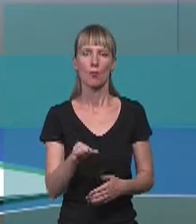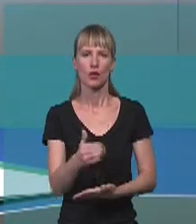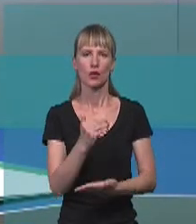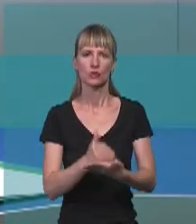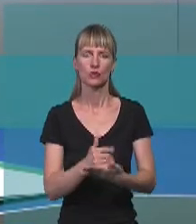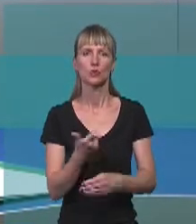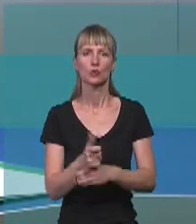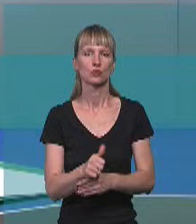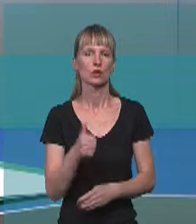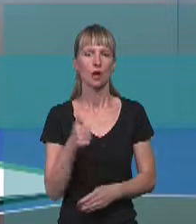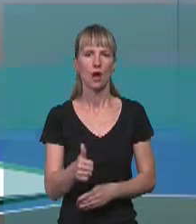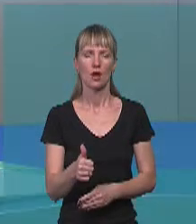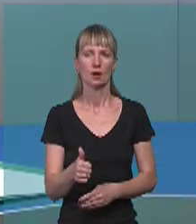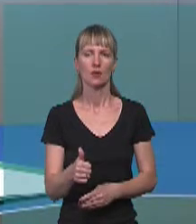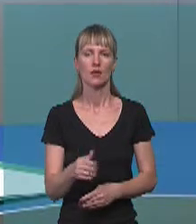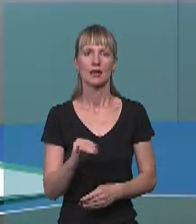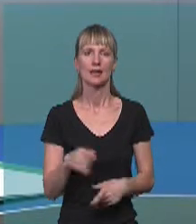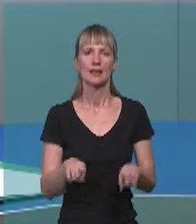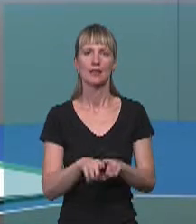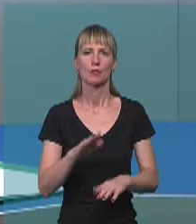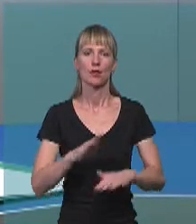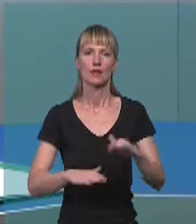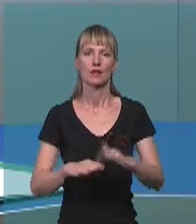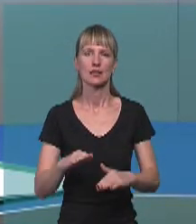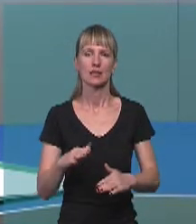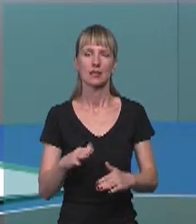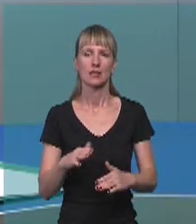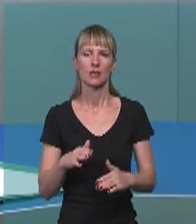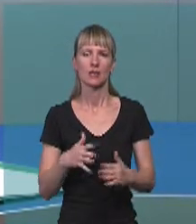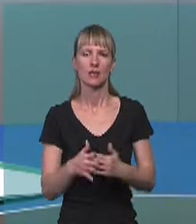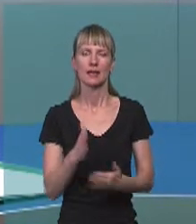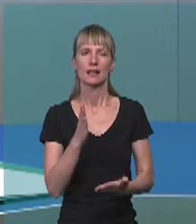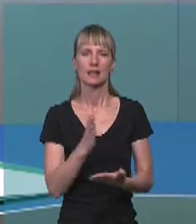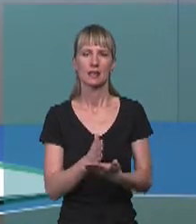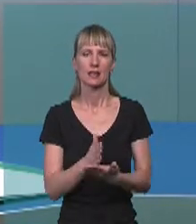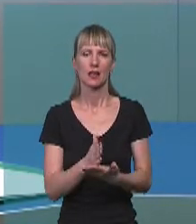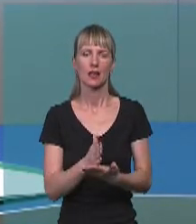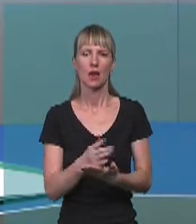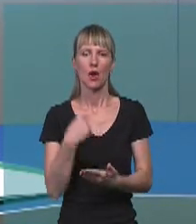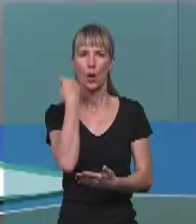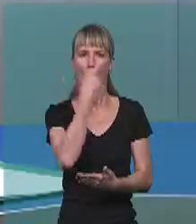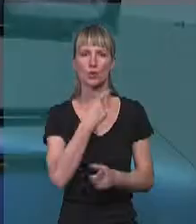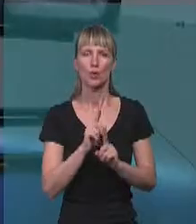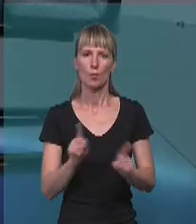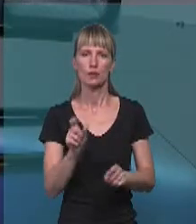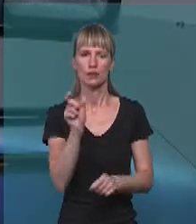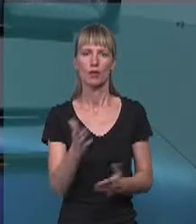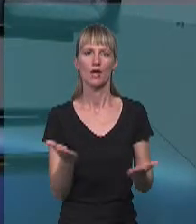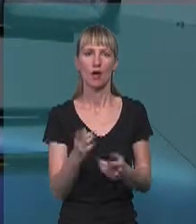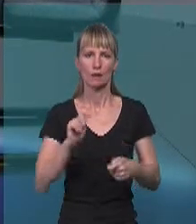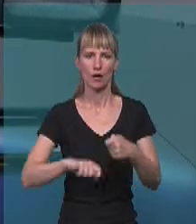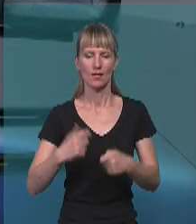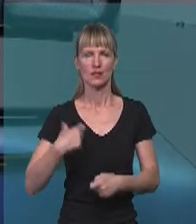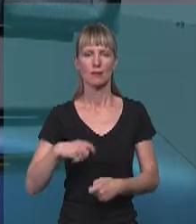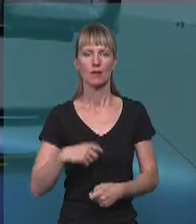результату дуже гарні і дуже такі професійна інтерпретації іде особистості дитини, яка тестується. А от ми знайшли,